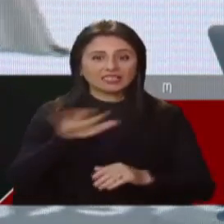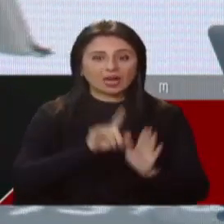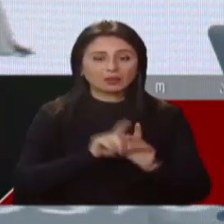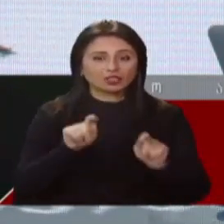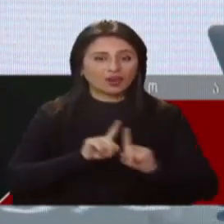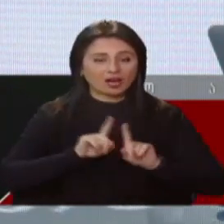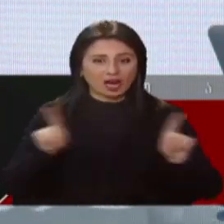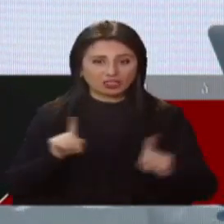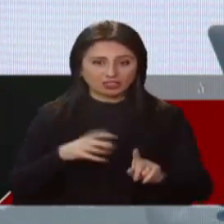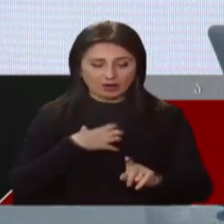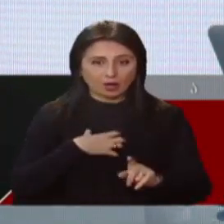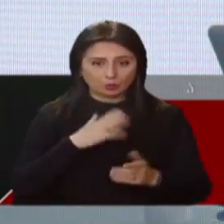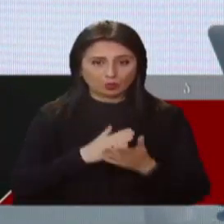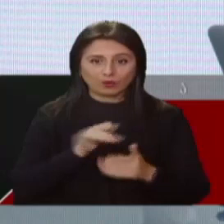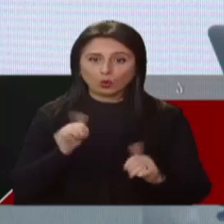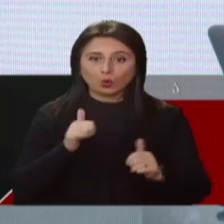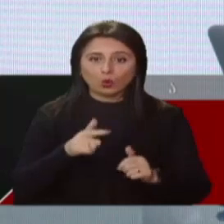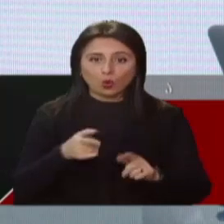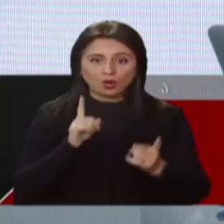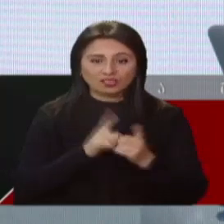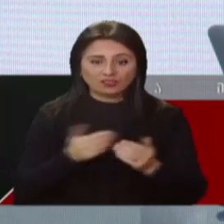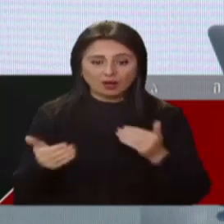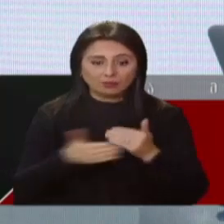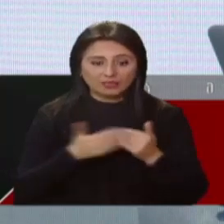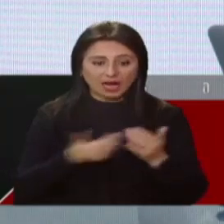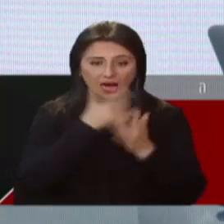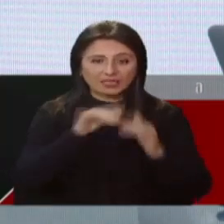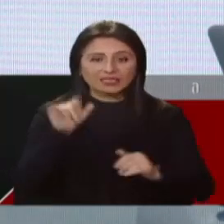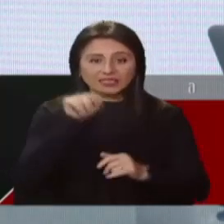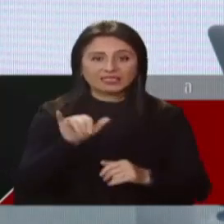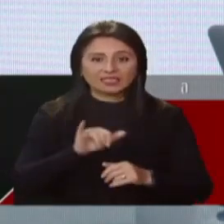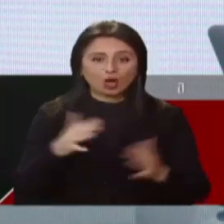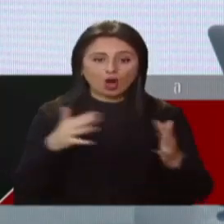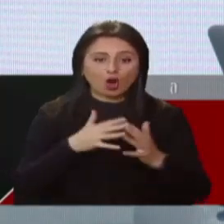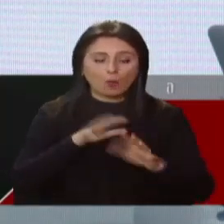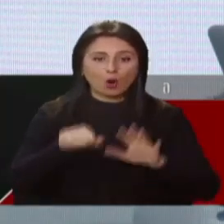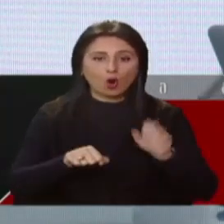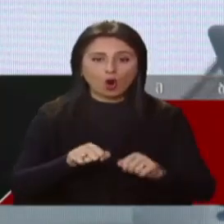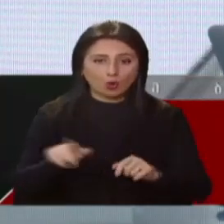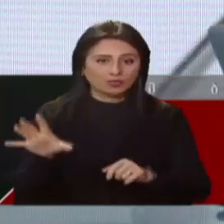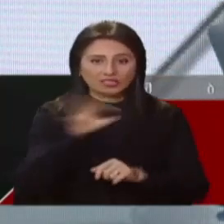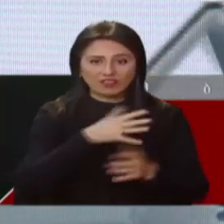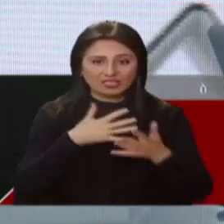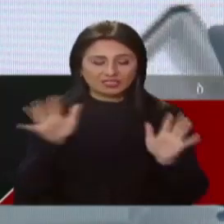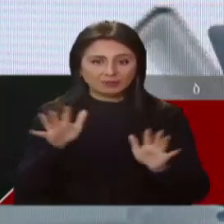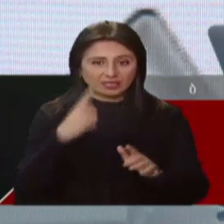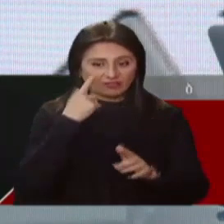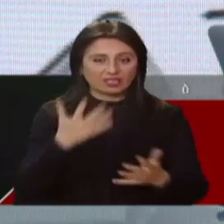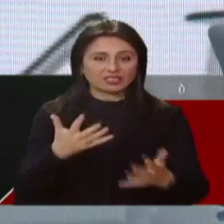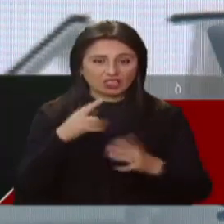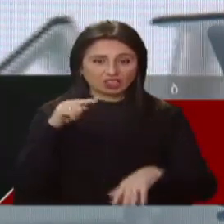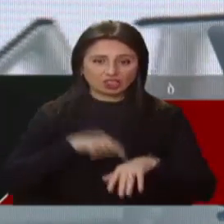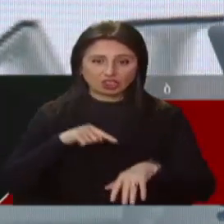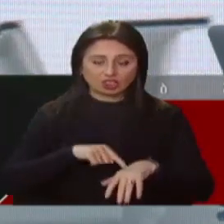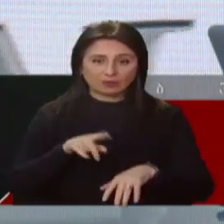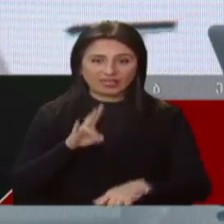შექმნა განსაკუთრებით აქტუალურია. როგორ ეგებებიან დამდეგ ახალწელს იქ, სადაც ომისა და ოკუპაციის კვალი ყველაზე მეტად და თვალსაჩინოდ